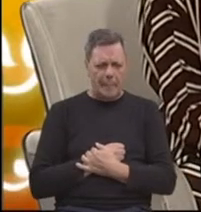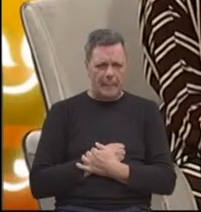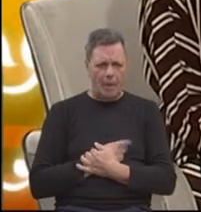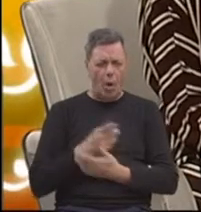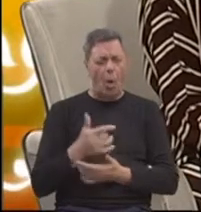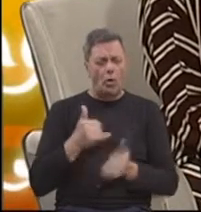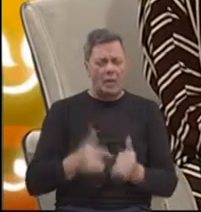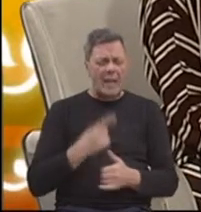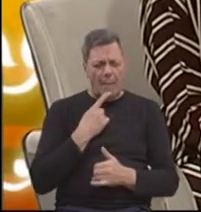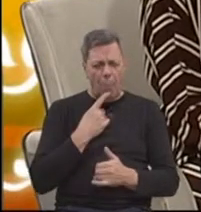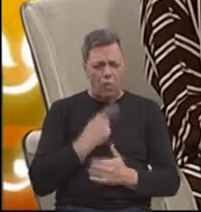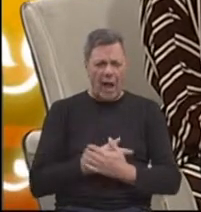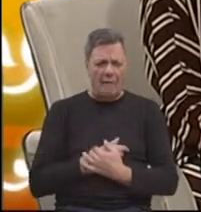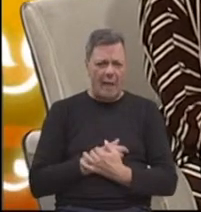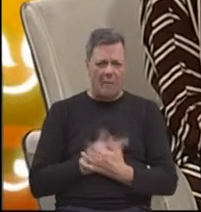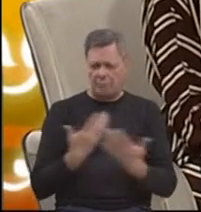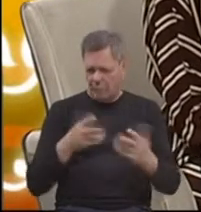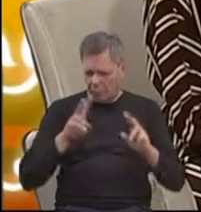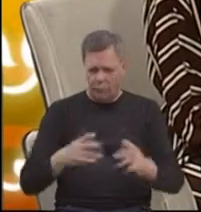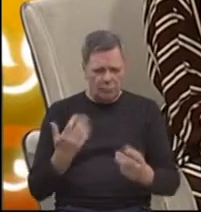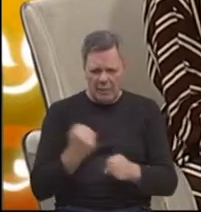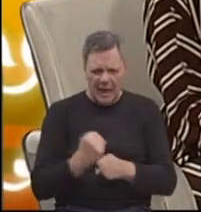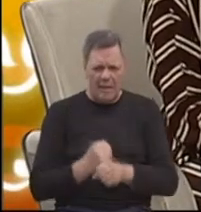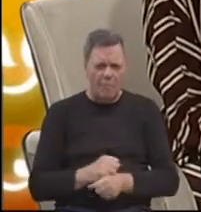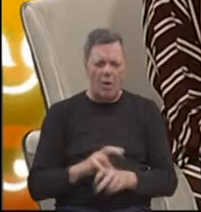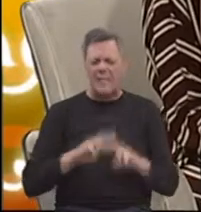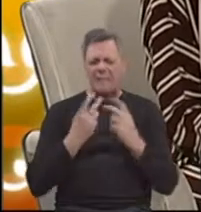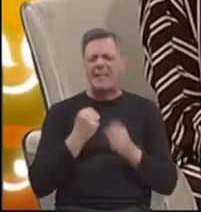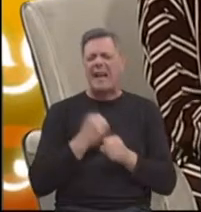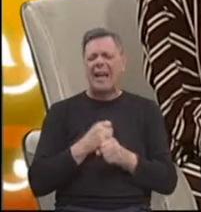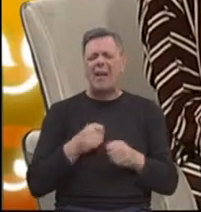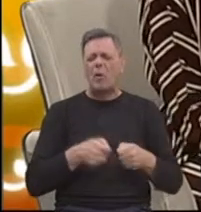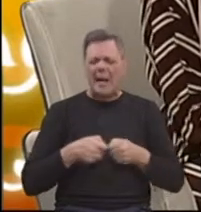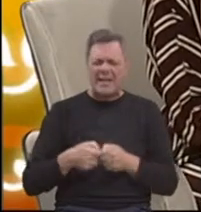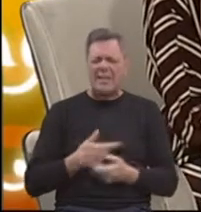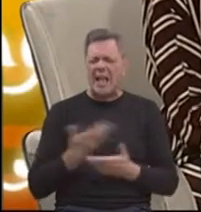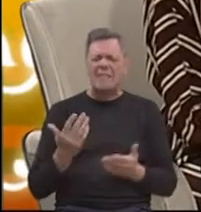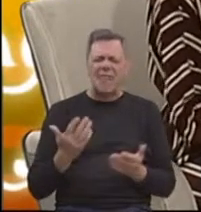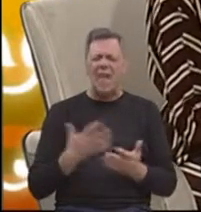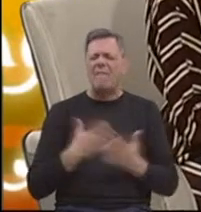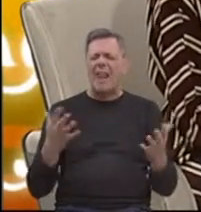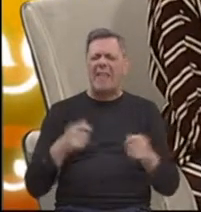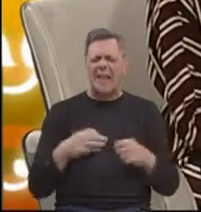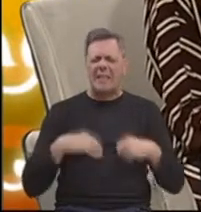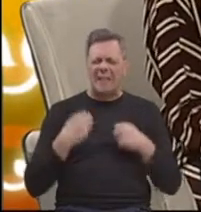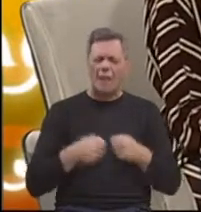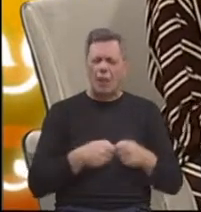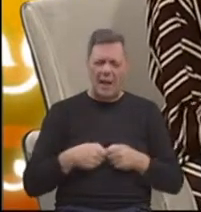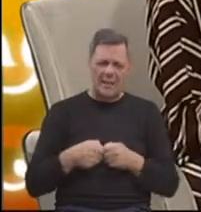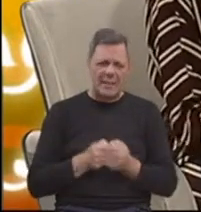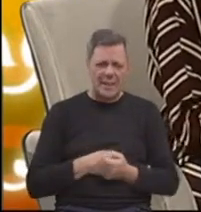Ono što se sada pokušava, zapravo na čemu se stvarno radi i Svjetska zdravstvena organizacija i sve velike zdravstvene organizacije